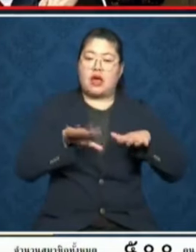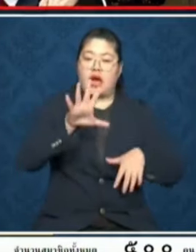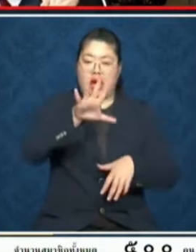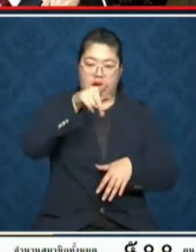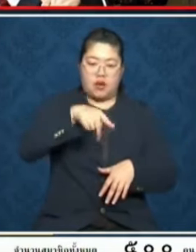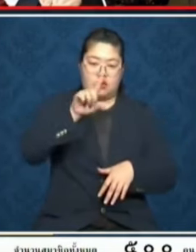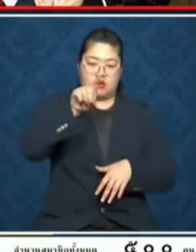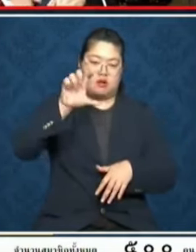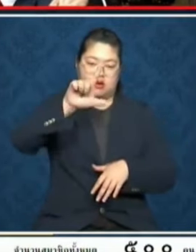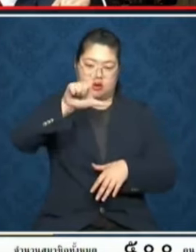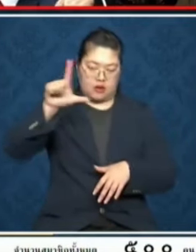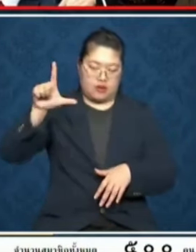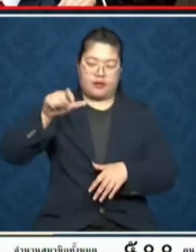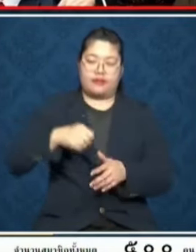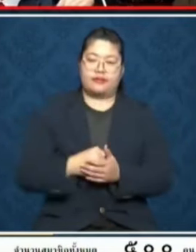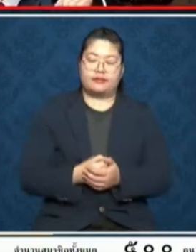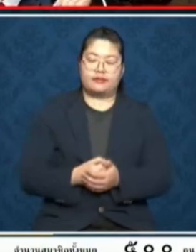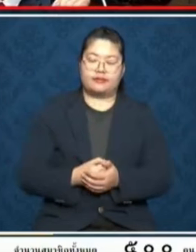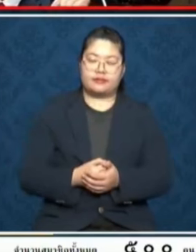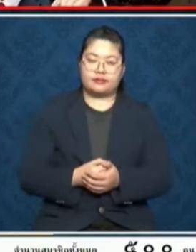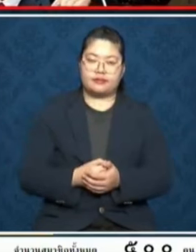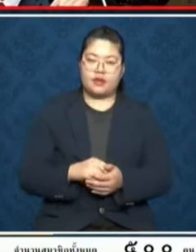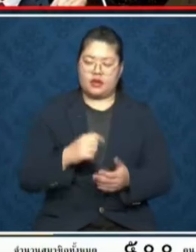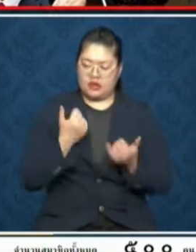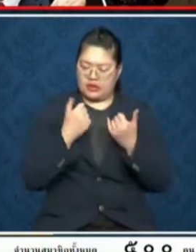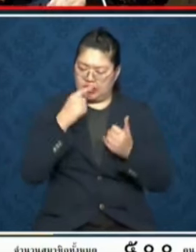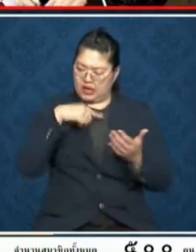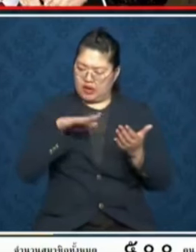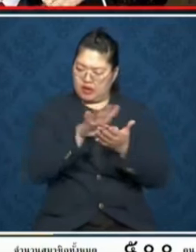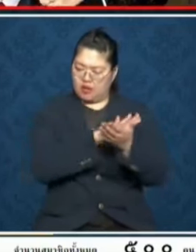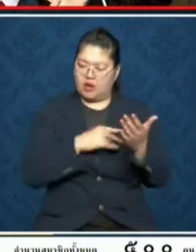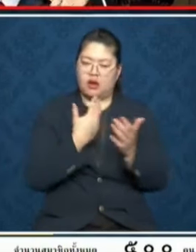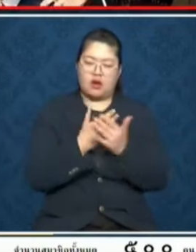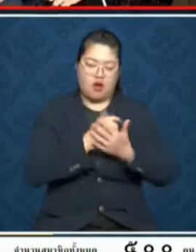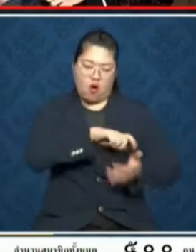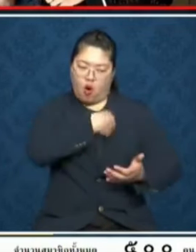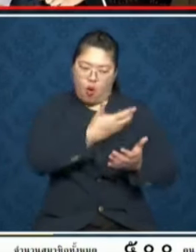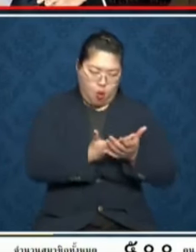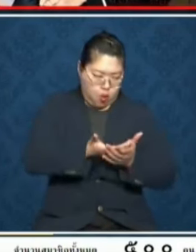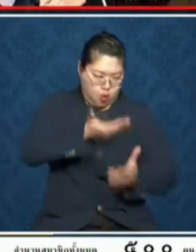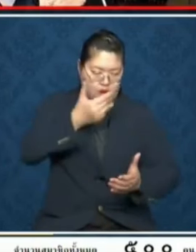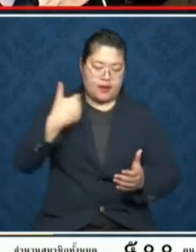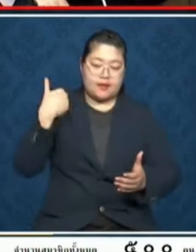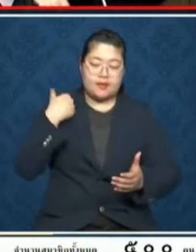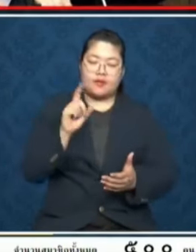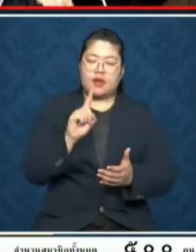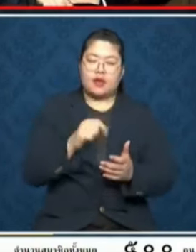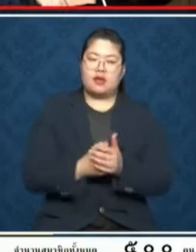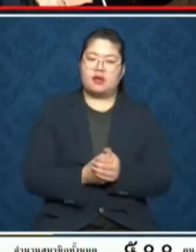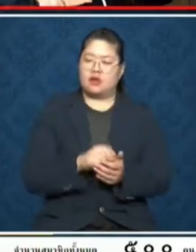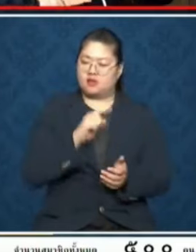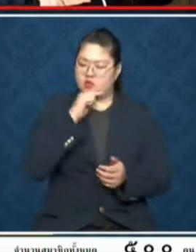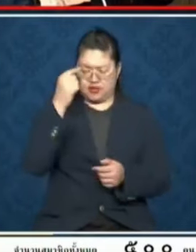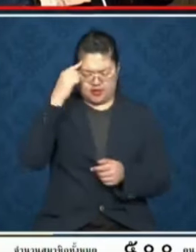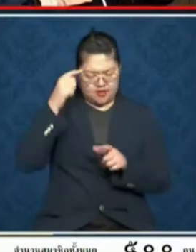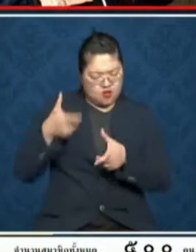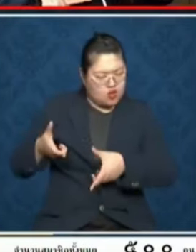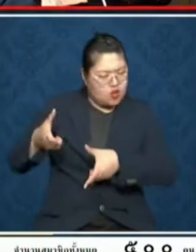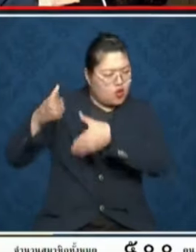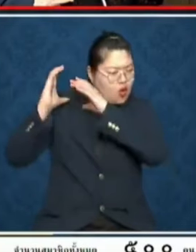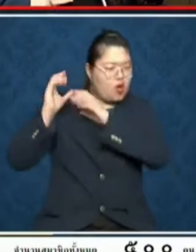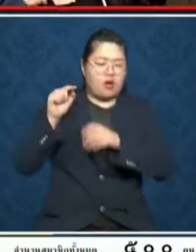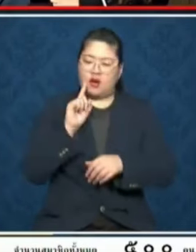5,100 ล้านบาทค่ะท่านประธานคะประเทศไทยจ่ายเงินไปจำนวนมหาศาลขนาดนี้ แล้วเราลองมองย้อนกลับมาดูแสนย